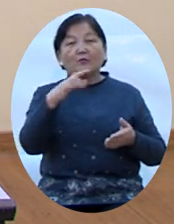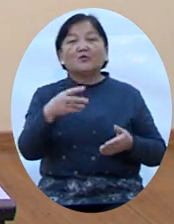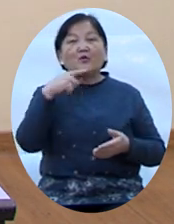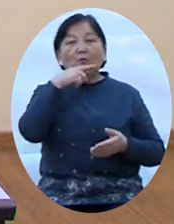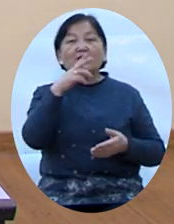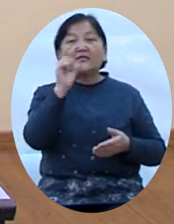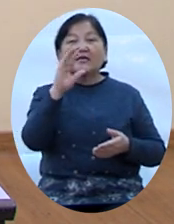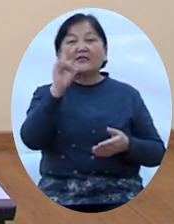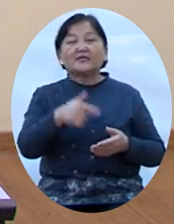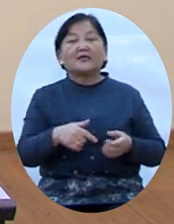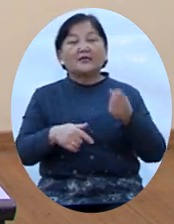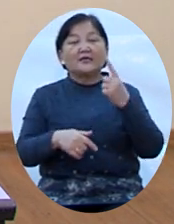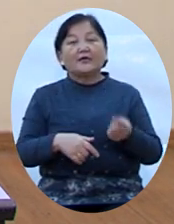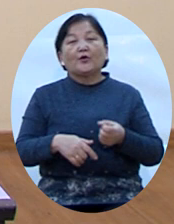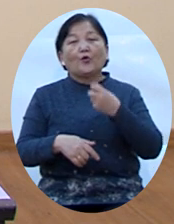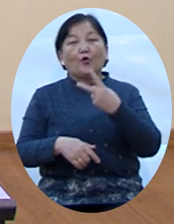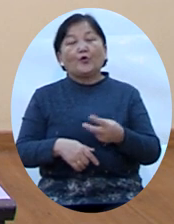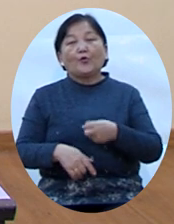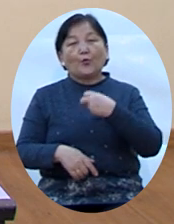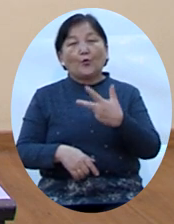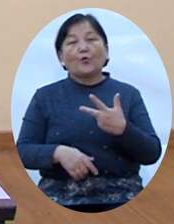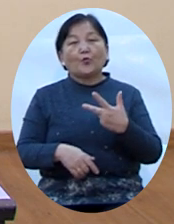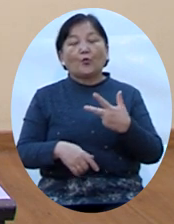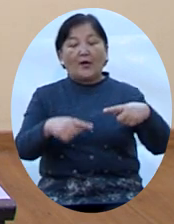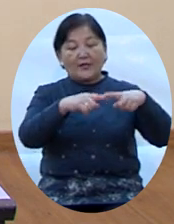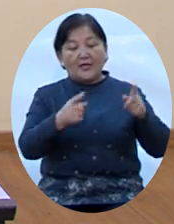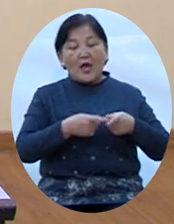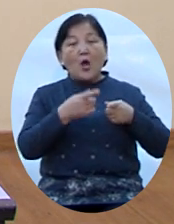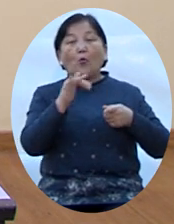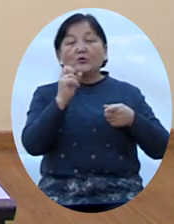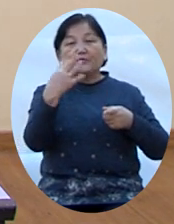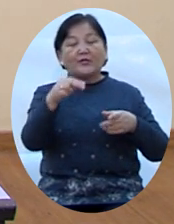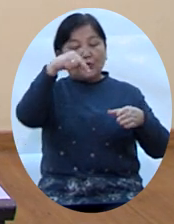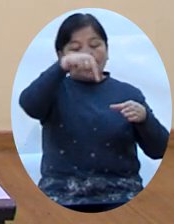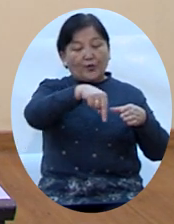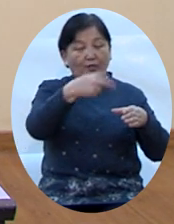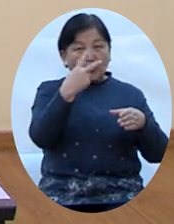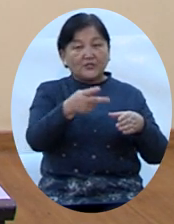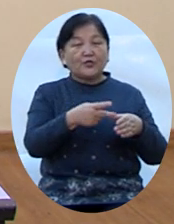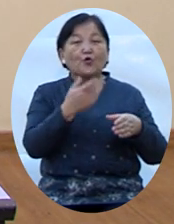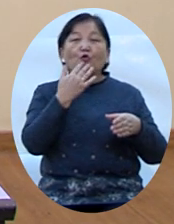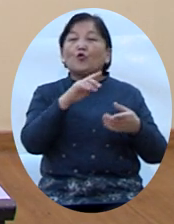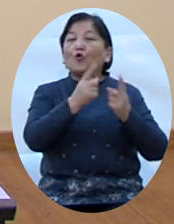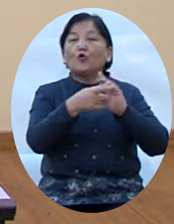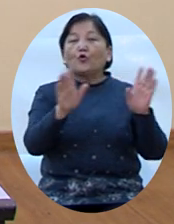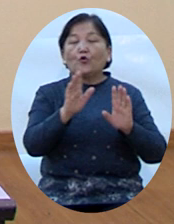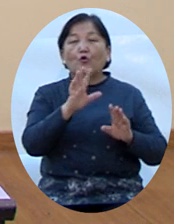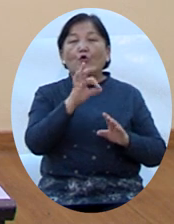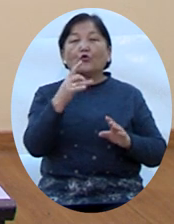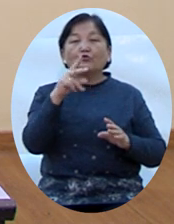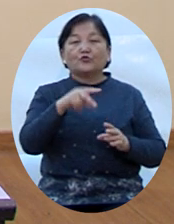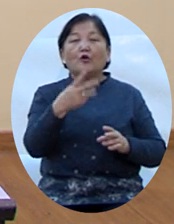цаасыг 1 болон 2, 3 дугаартай уусмалт өрхөд өөрчлөгдөөгүй.